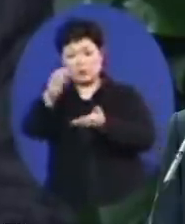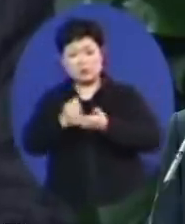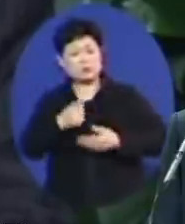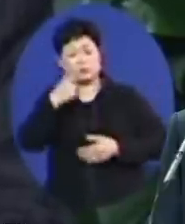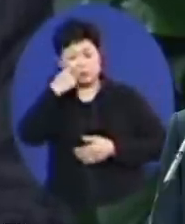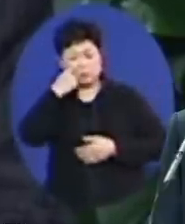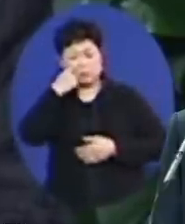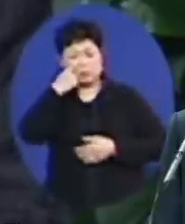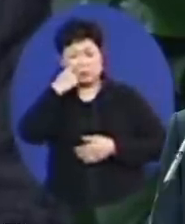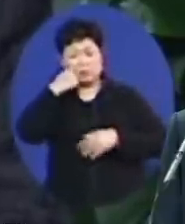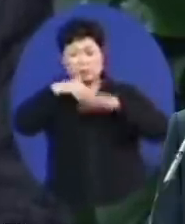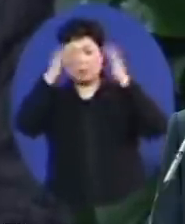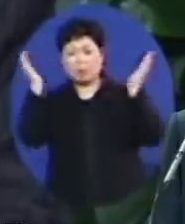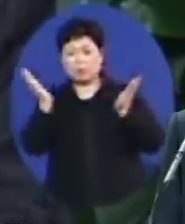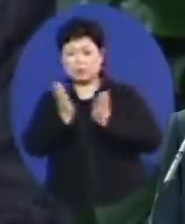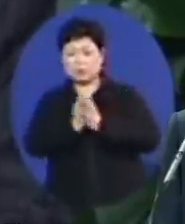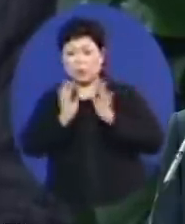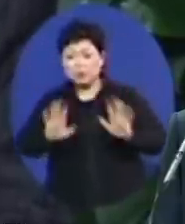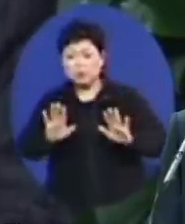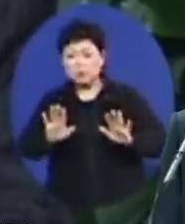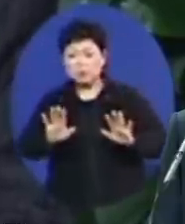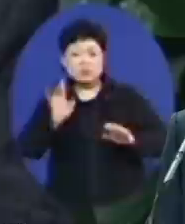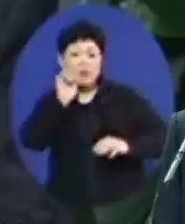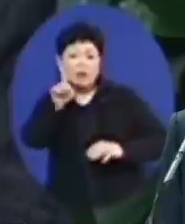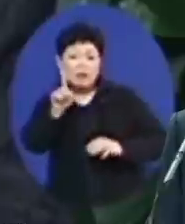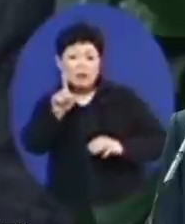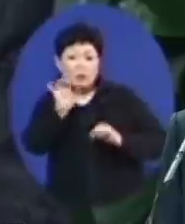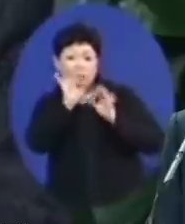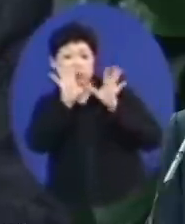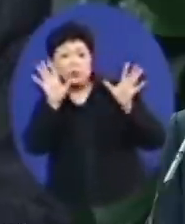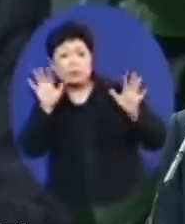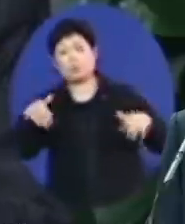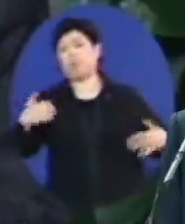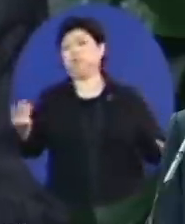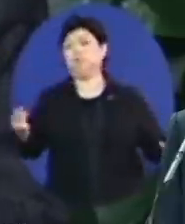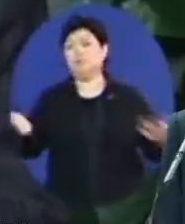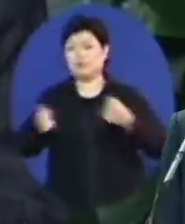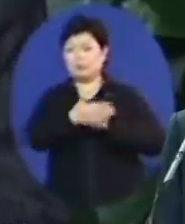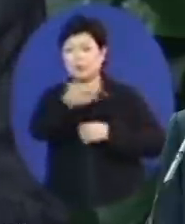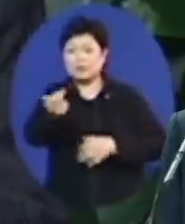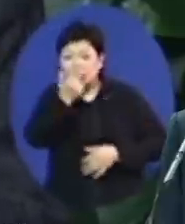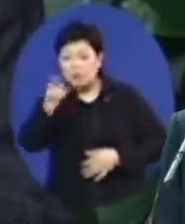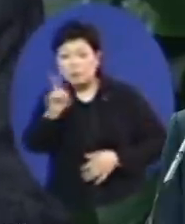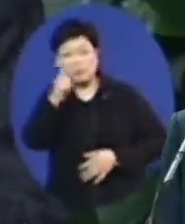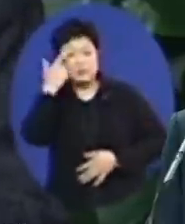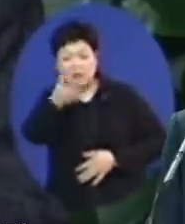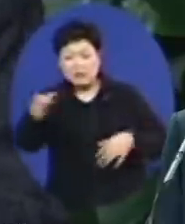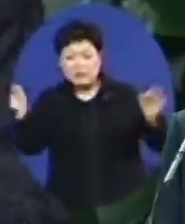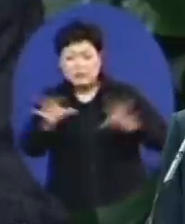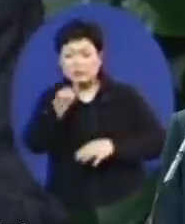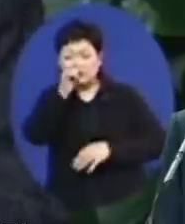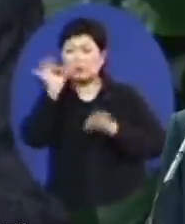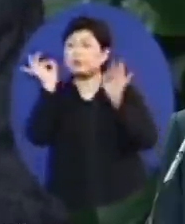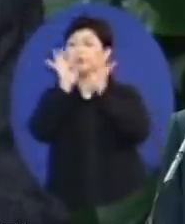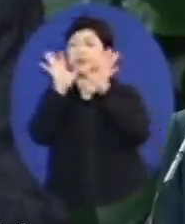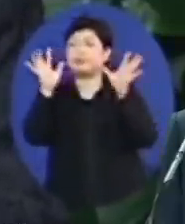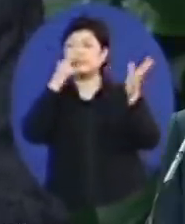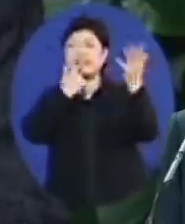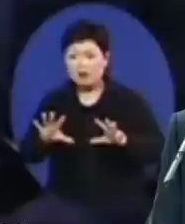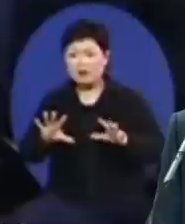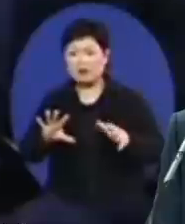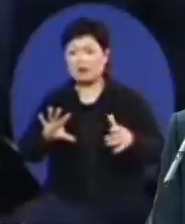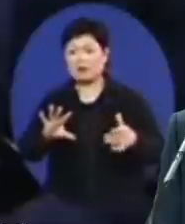오늘 잃어버릴지 내일 잃어버릴지 알 수가 없습니다. 너희 생명이 무엇이냐? 잠시 있다 사라지는 안개니라.